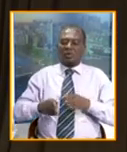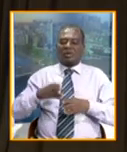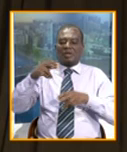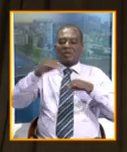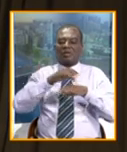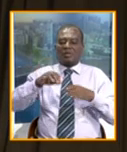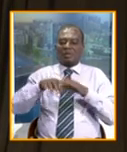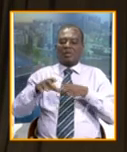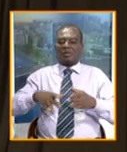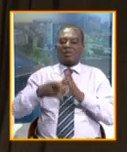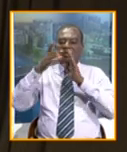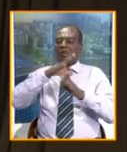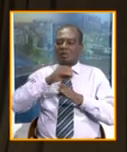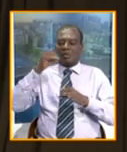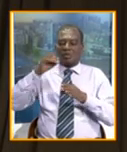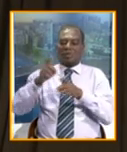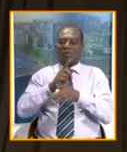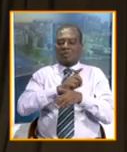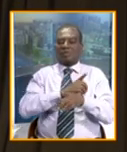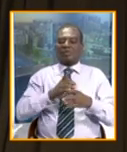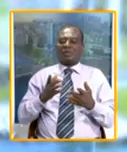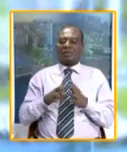mathématiques en qualité d'instrument de développement.